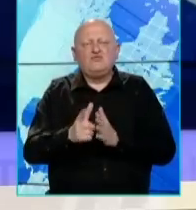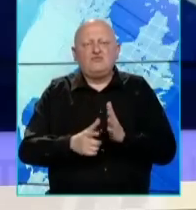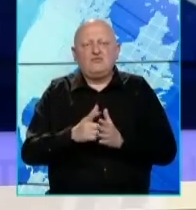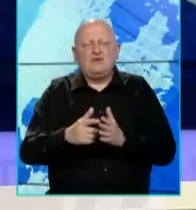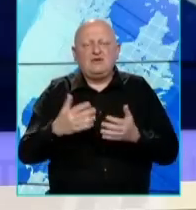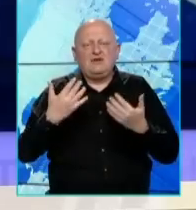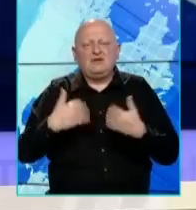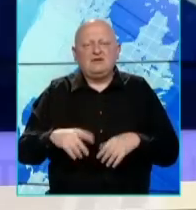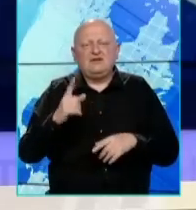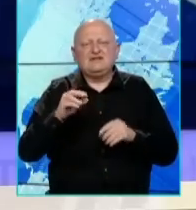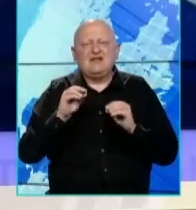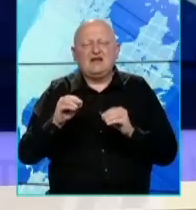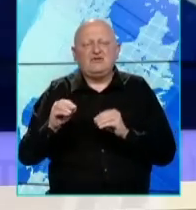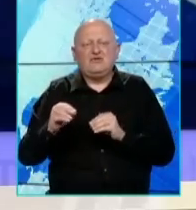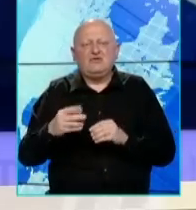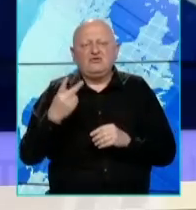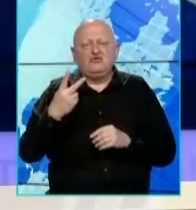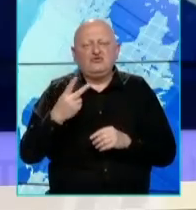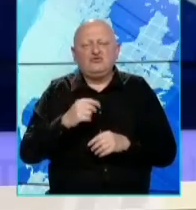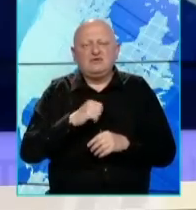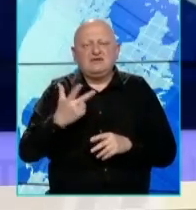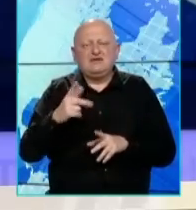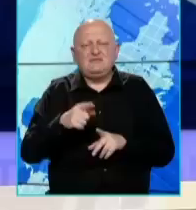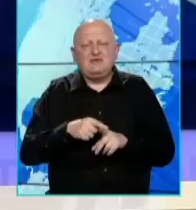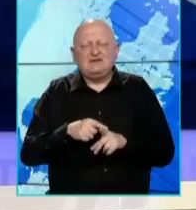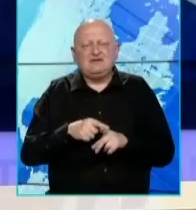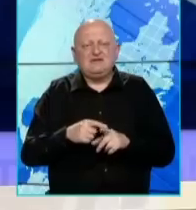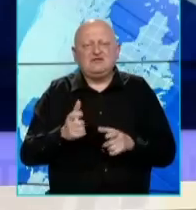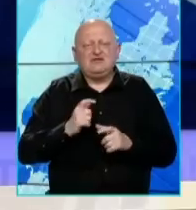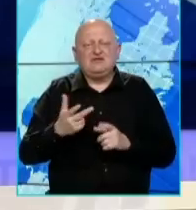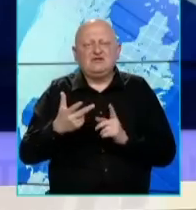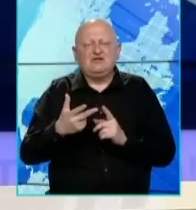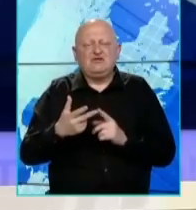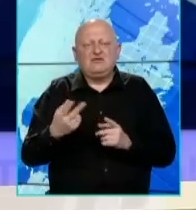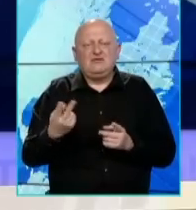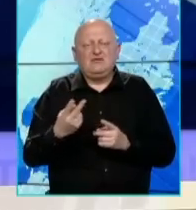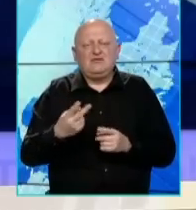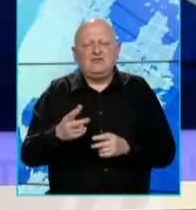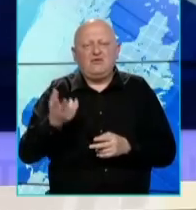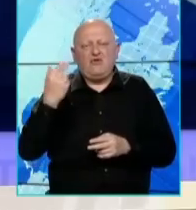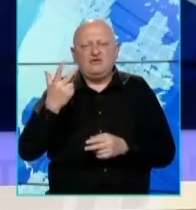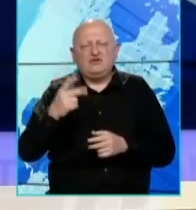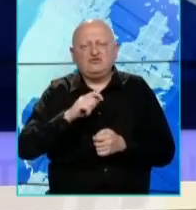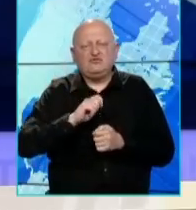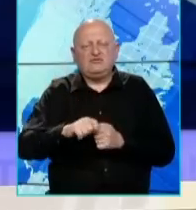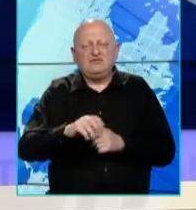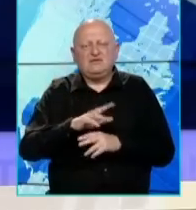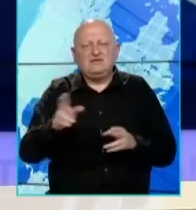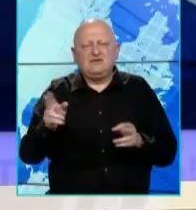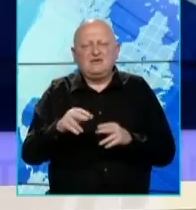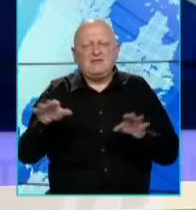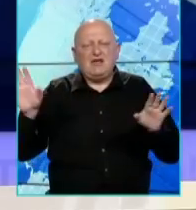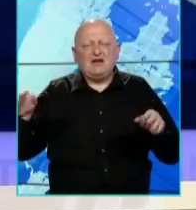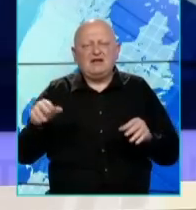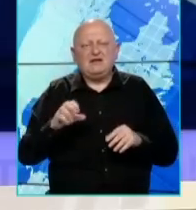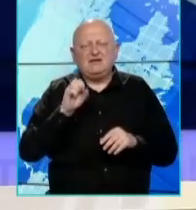međuvremenu izgubila je i selektora, drugog u samo 3 mjeseca. Čekamo trećeg kao i lov na treću pobjedu. Sve su manja krila